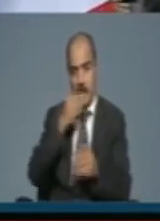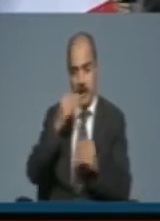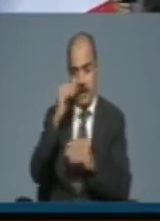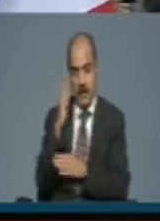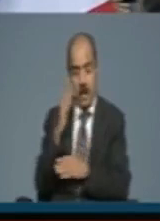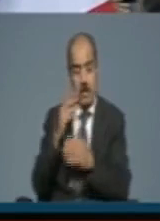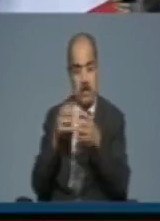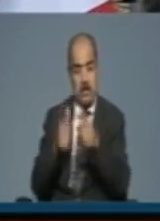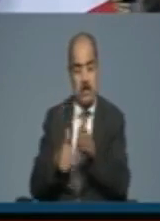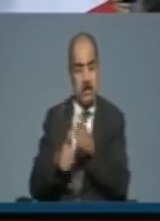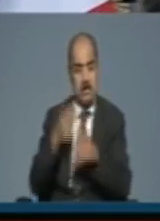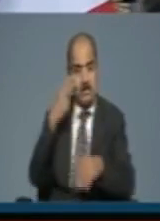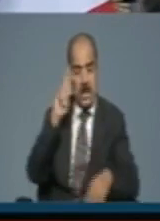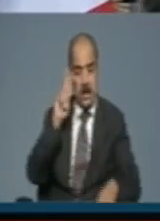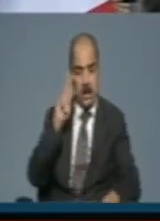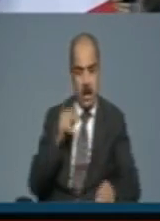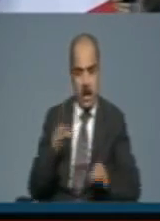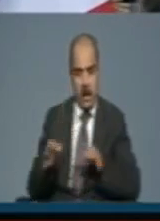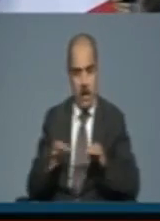تكون مدروسة